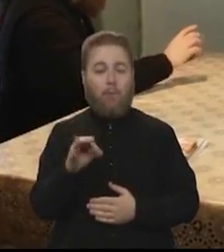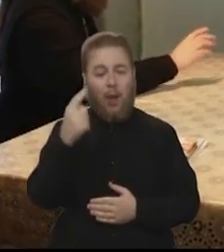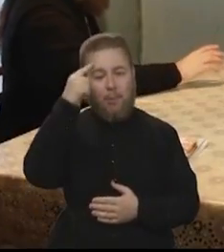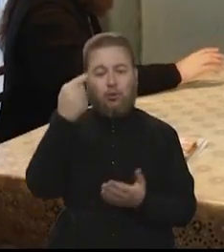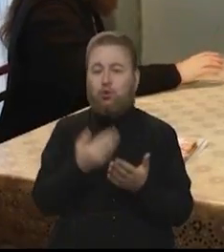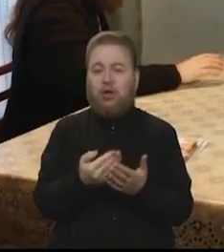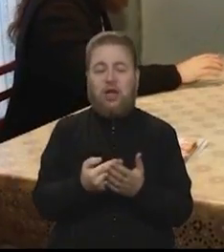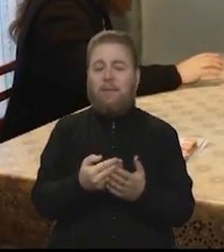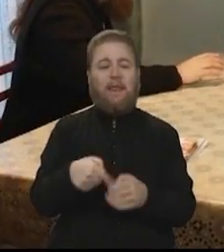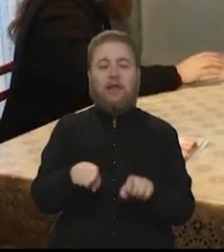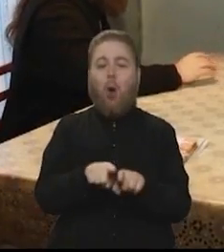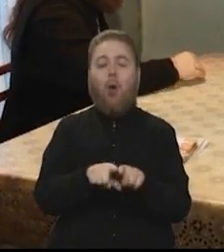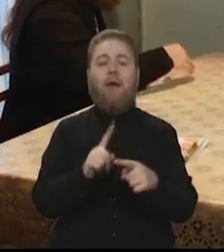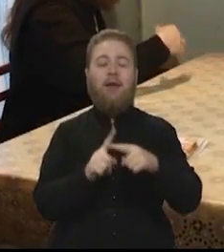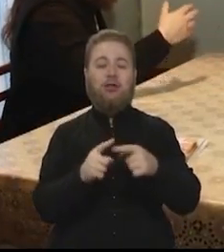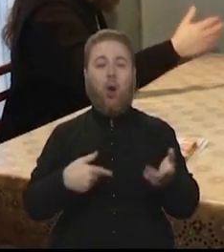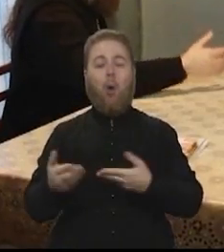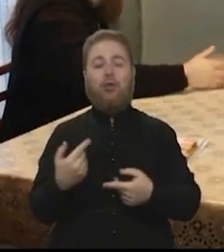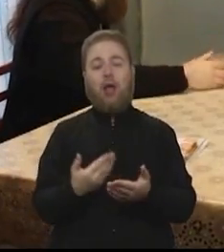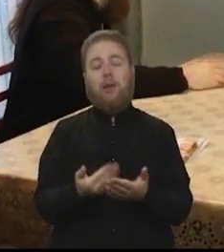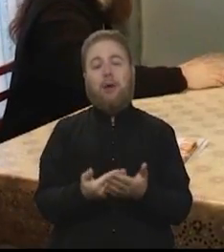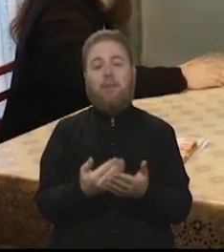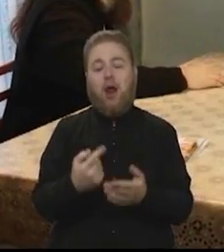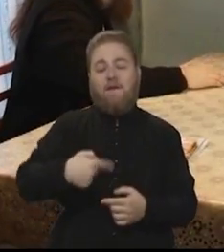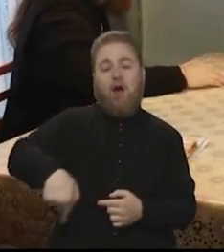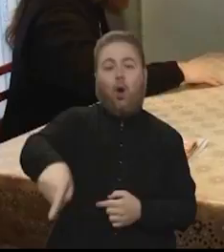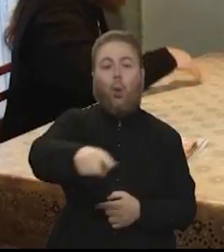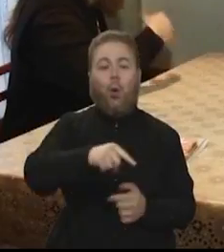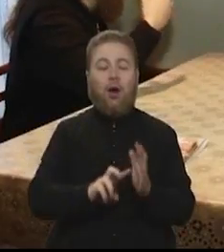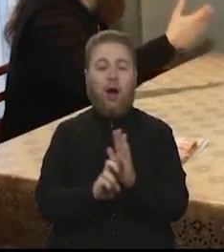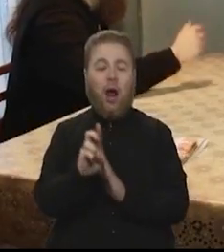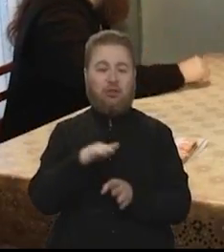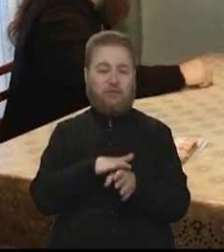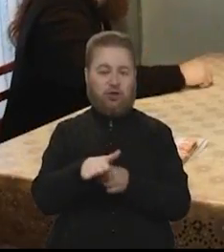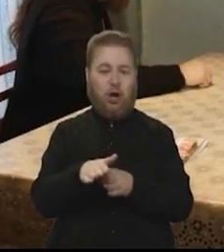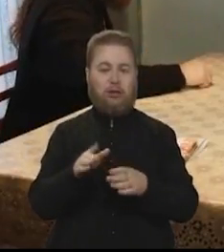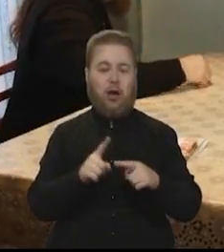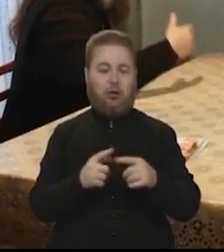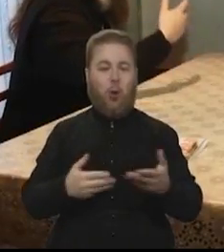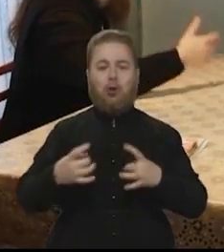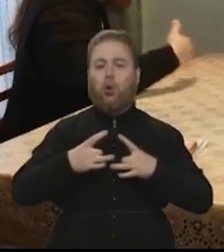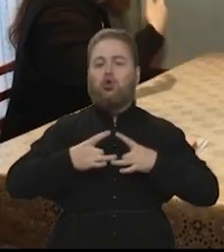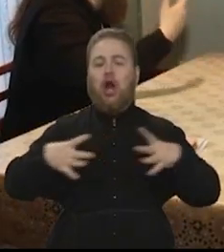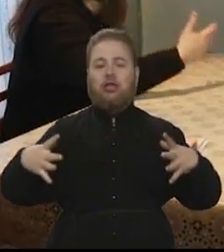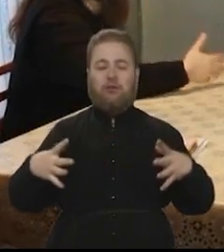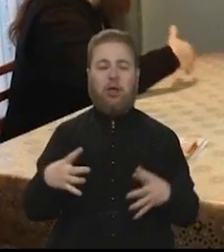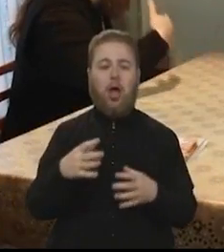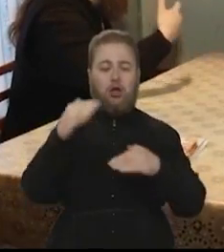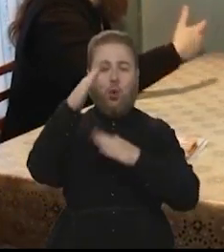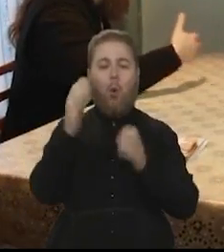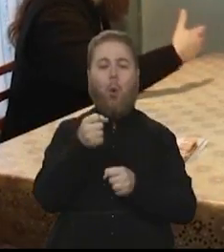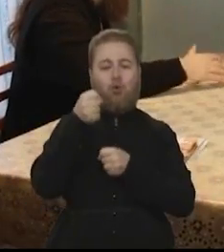такой крестный ход, как мы знаем его, допустим, вокруг храма совершается крестный ход, вот такой вот торжественный, с хоругвями,